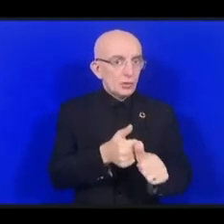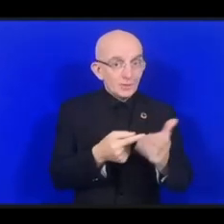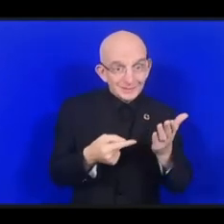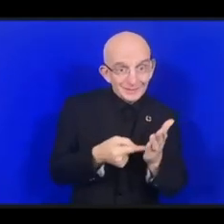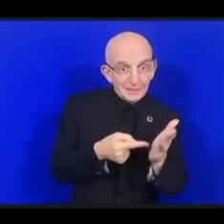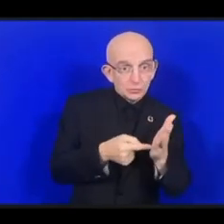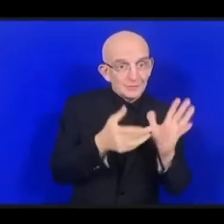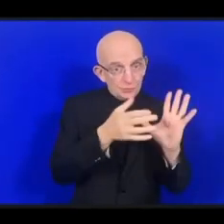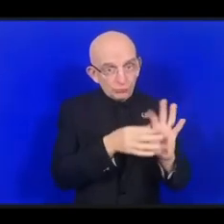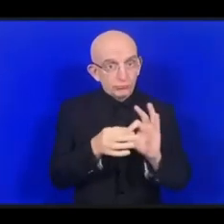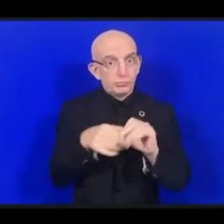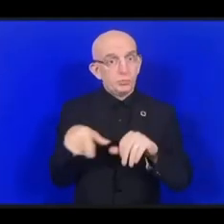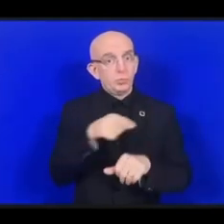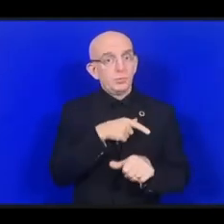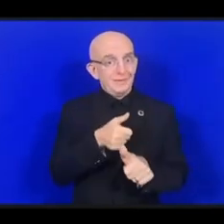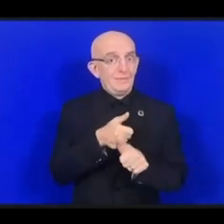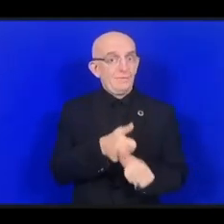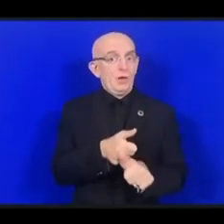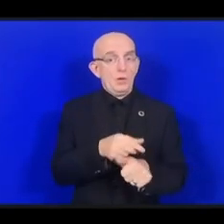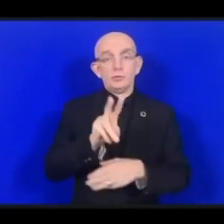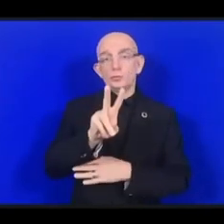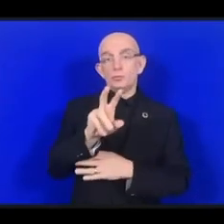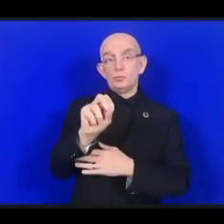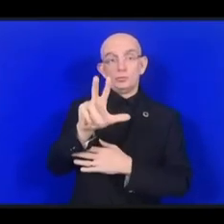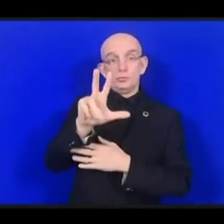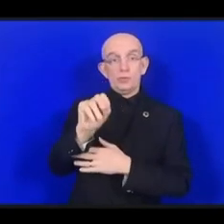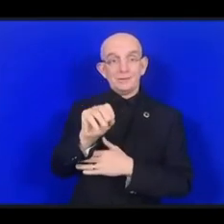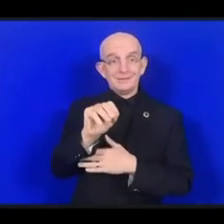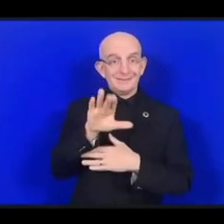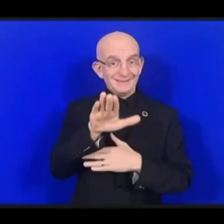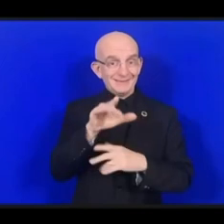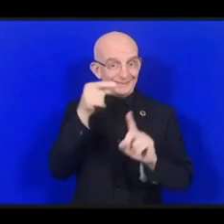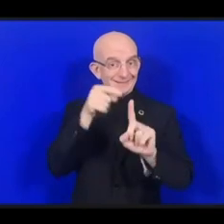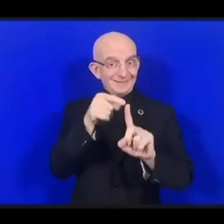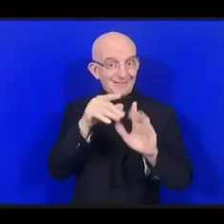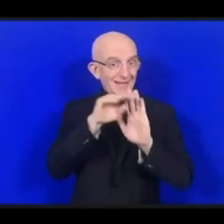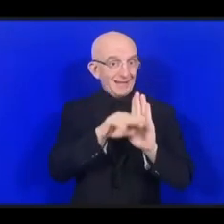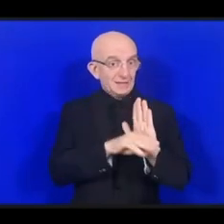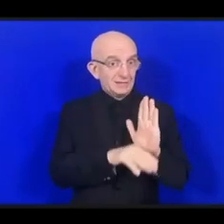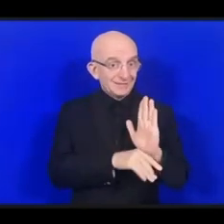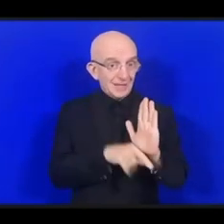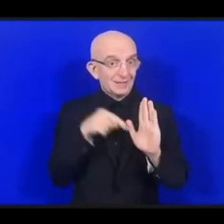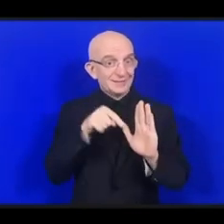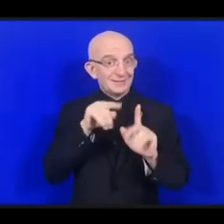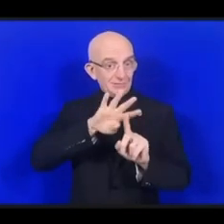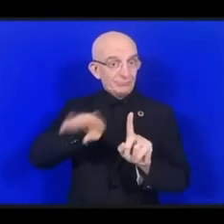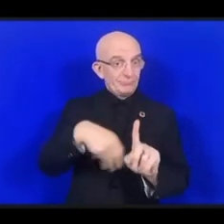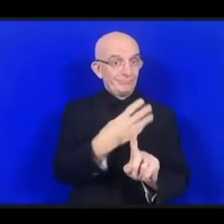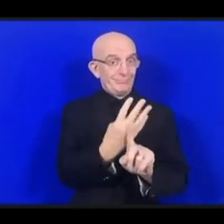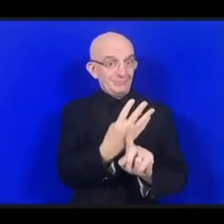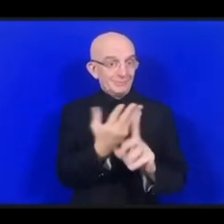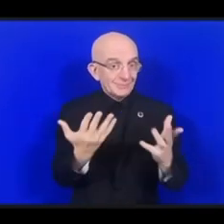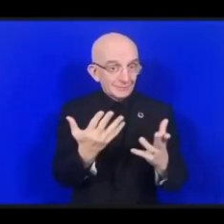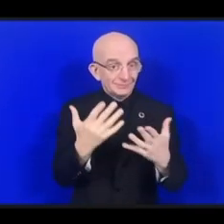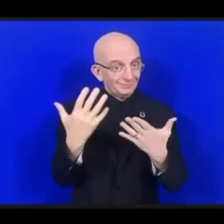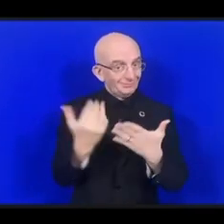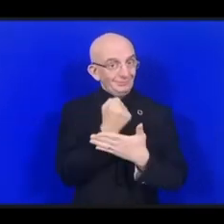我们的目标需要对数据治理进行彻底的改革，并提